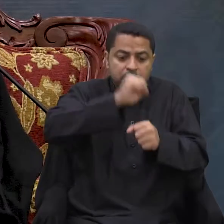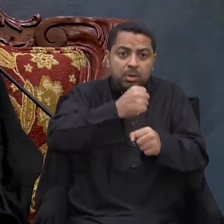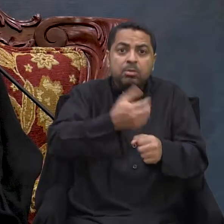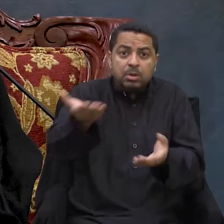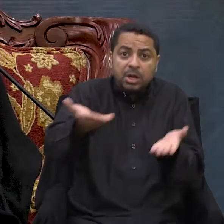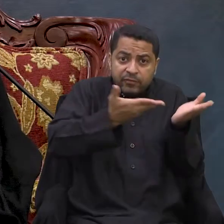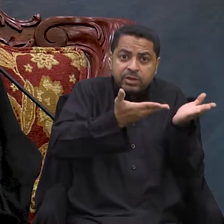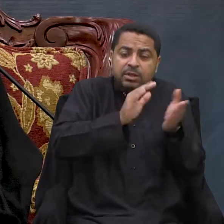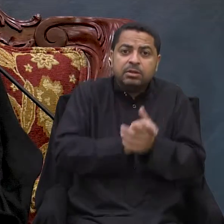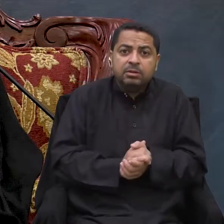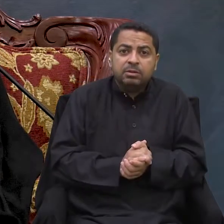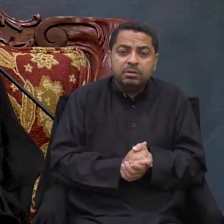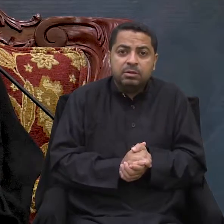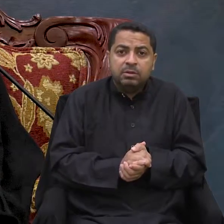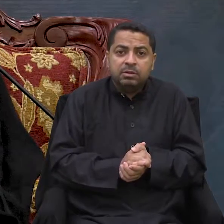النور.